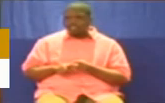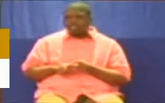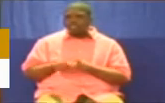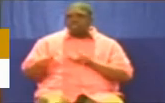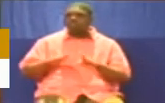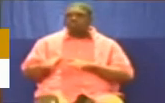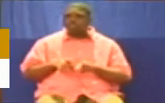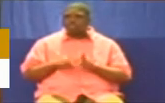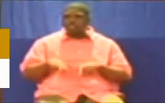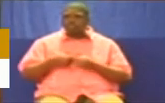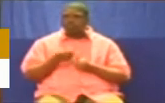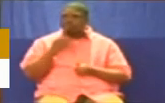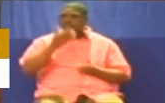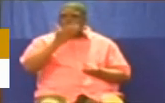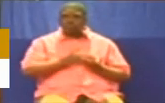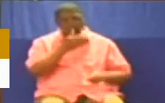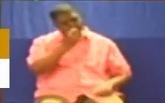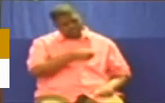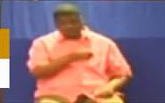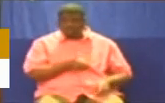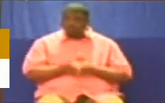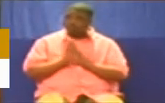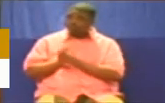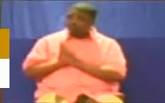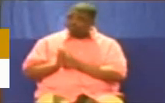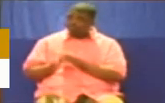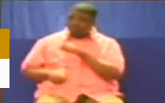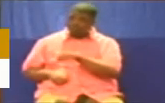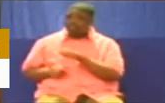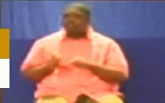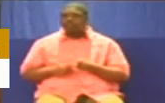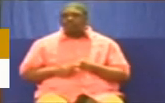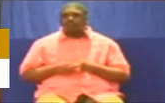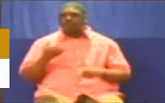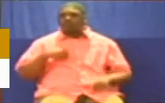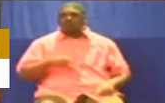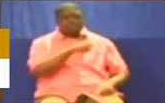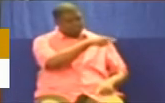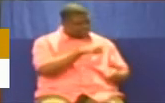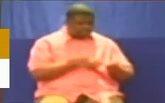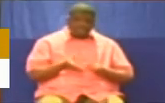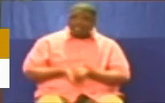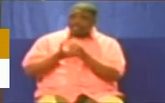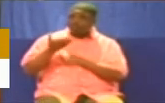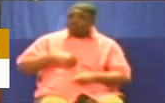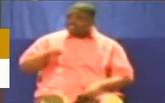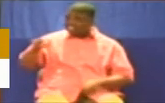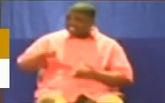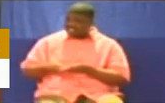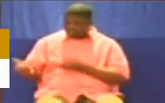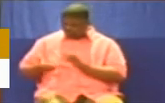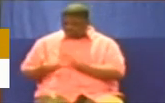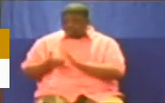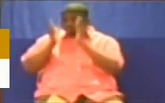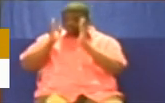likatetereka. Lakini kwa kweli tunawapongezeni, tunawashukuruni sana. Mheshimiwa Waziri, Naibu Waziri, Mwanasheria Mkuu wa Serikali, serikali kwa